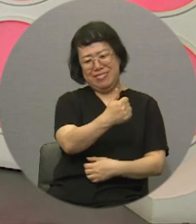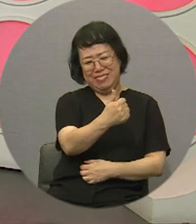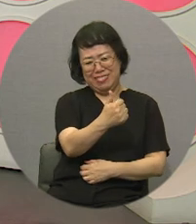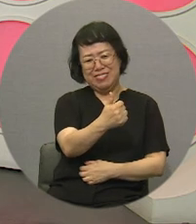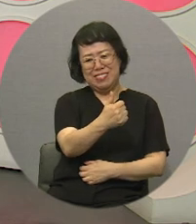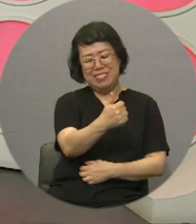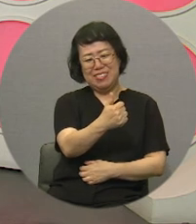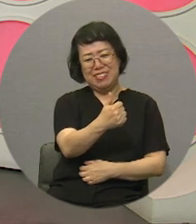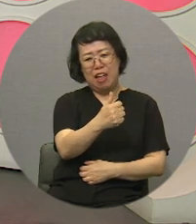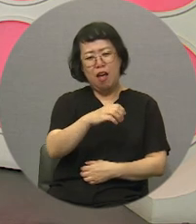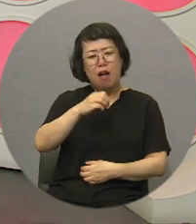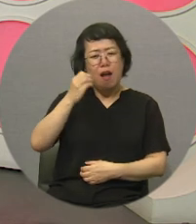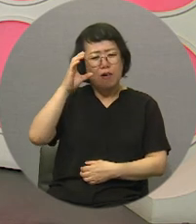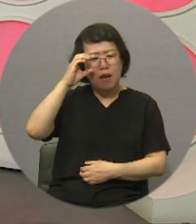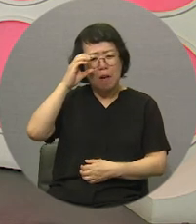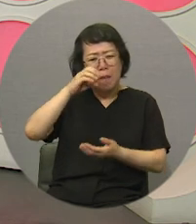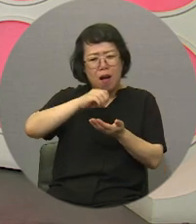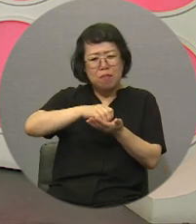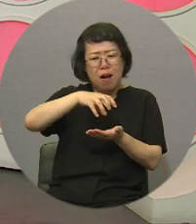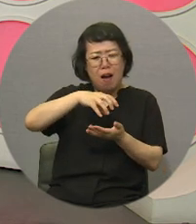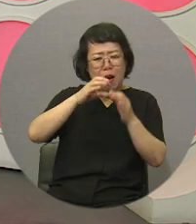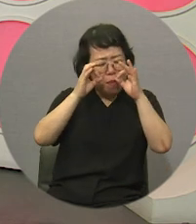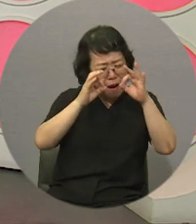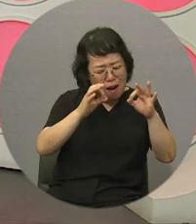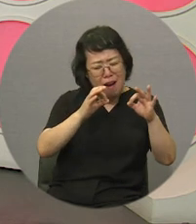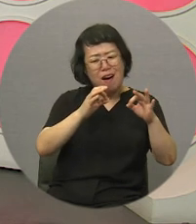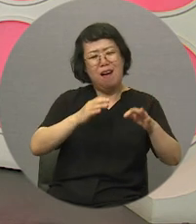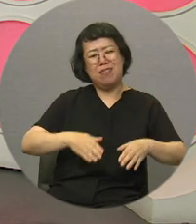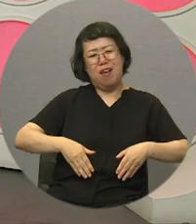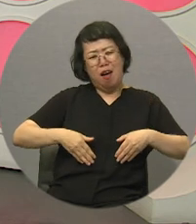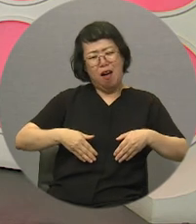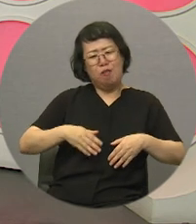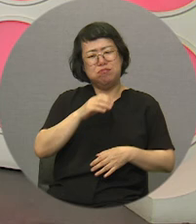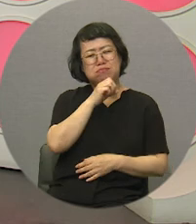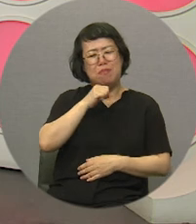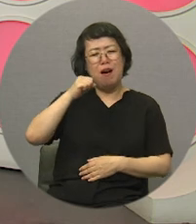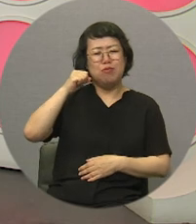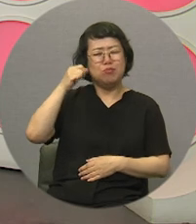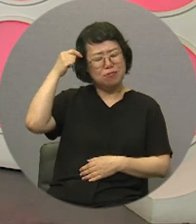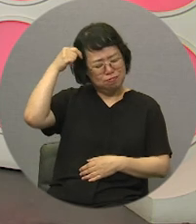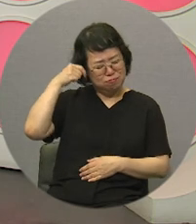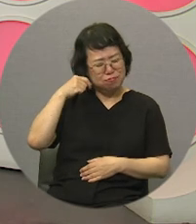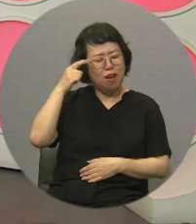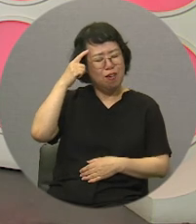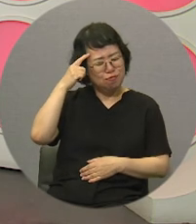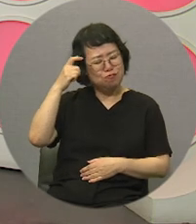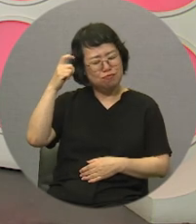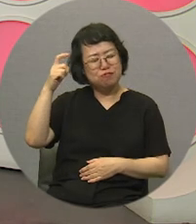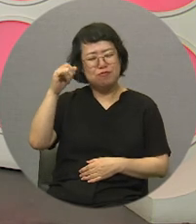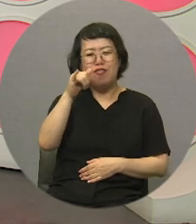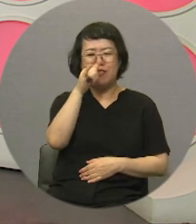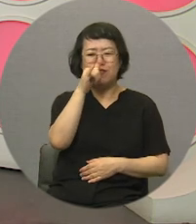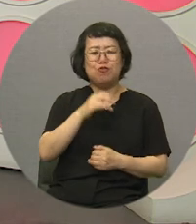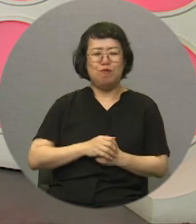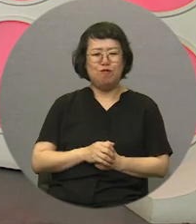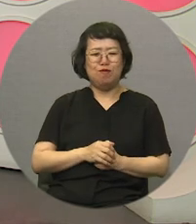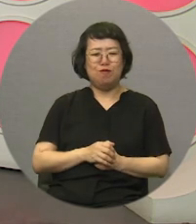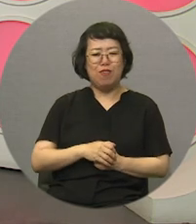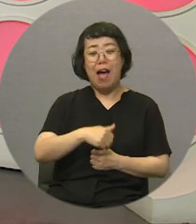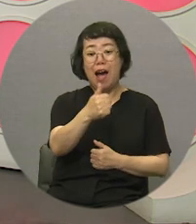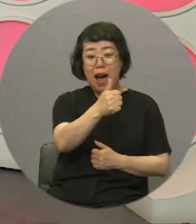계란빵에서는 짭짤한 맛이 너무나 서글프게 느껴졌습니다. 아저씨 덕분에 제 유년 시절이 빛날 수